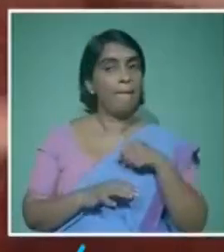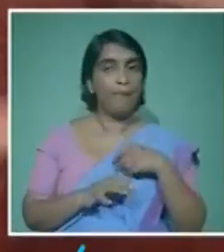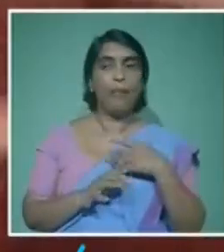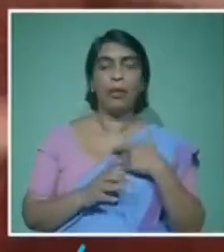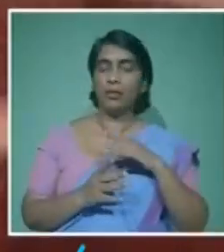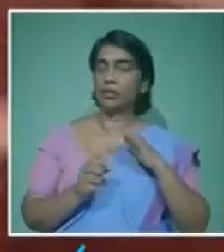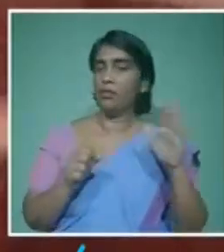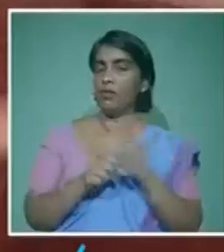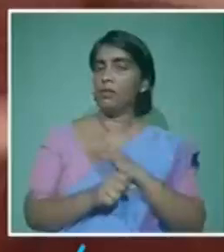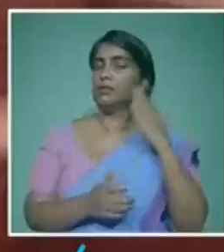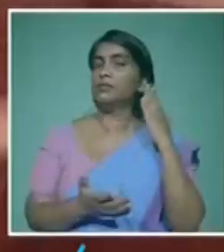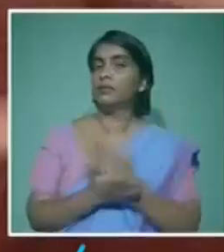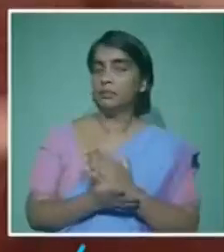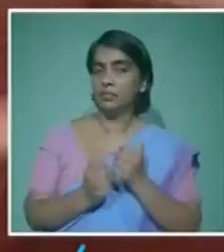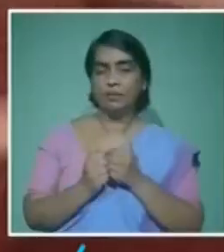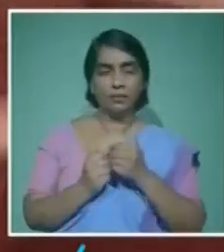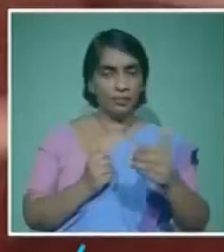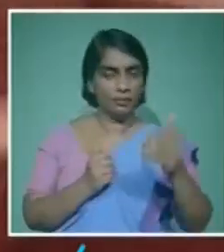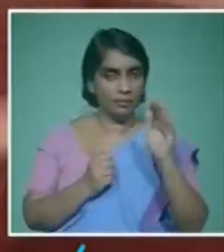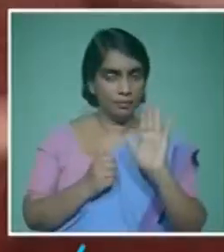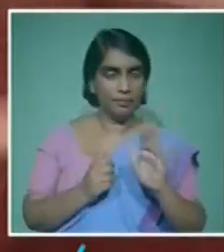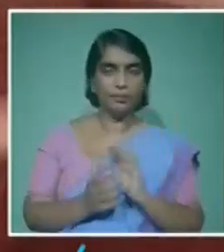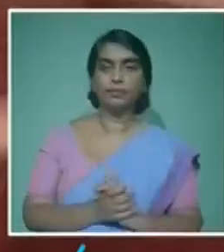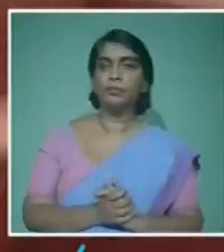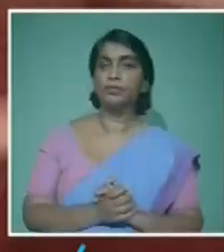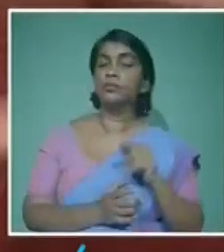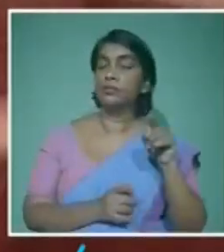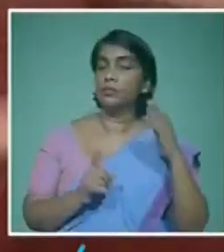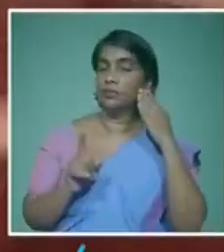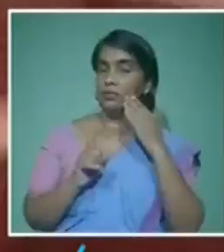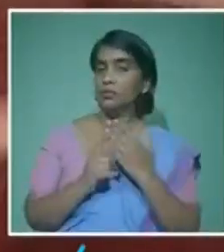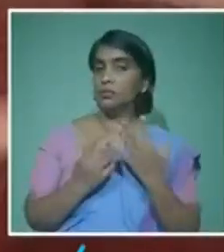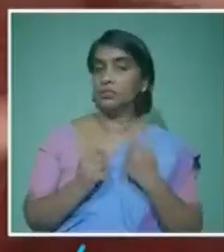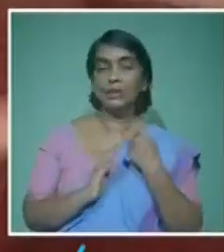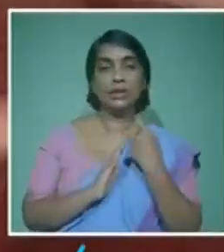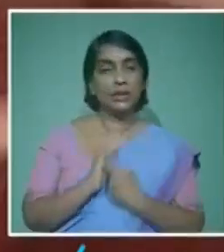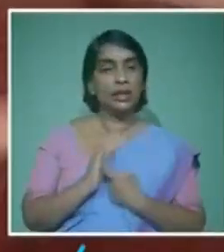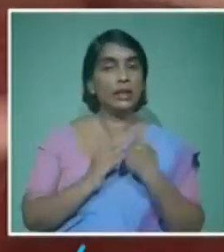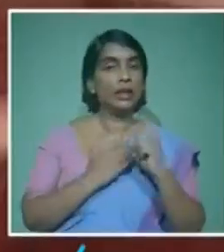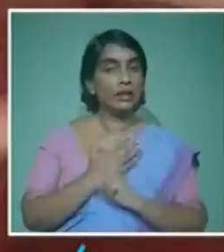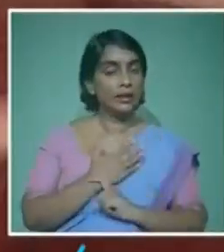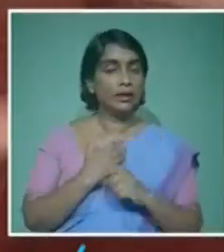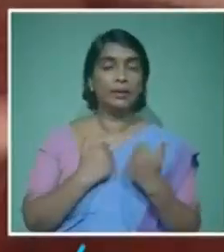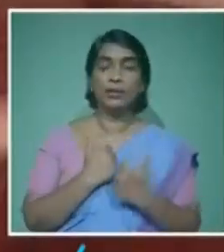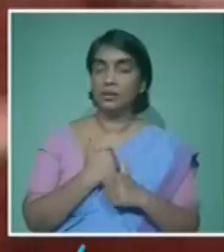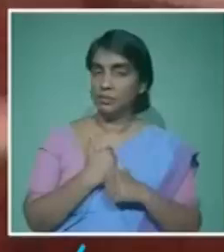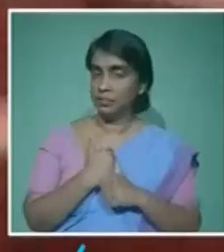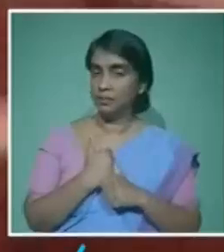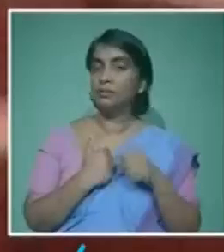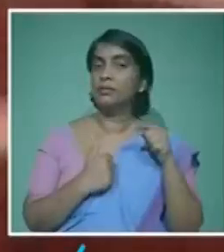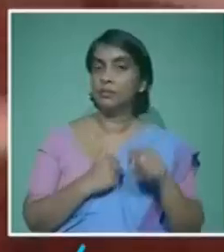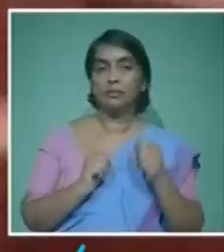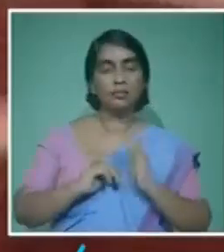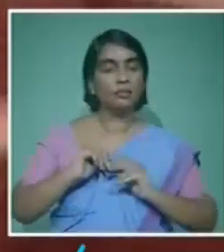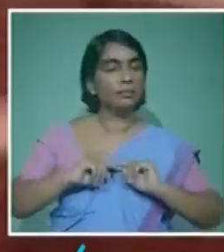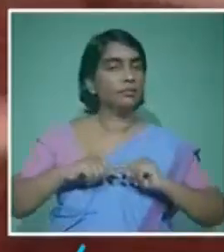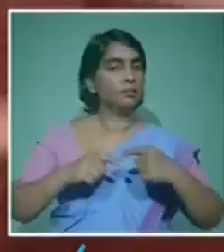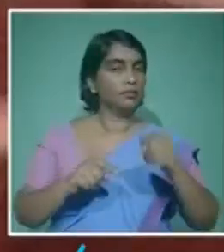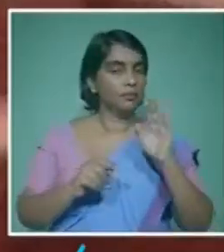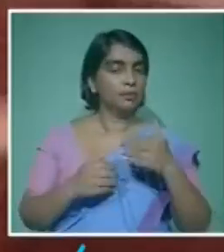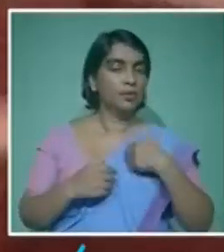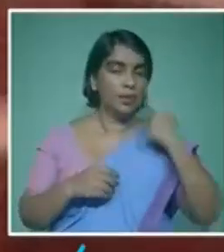வேளாண்மை செயல்பாடுகள் தொடர்பில் சட்ட நடவடிக்கையையும் தொடர்ந்து நாம் மேற்கொண்டு வருகின்றோம். இதன் ஊடாக